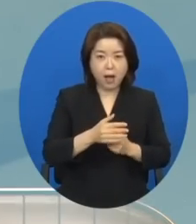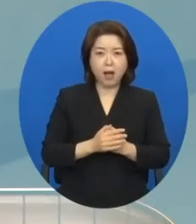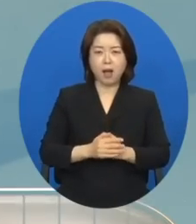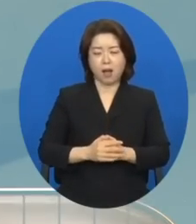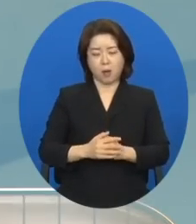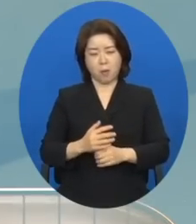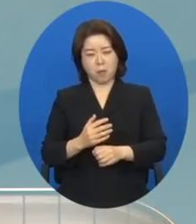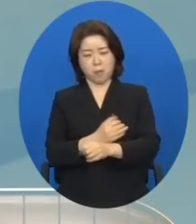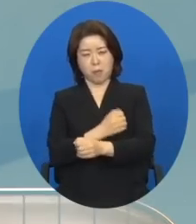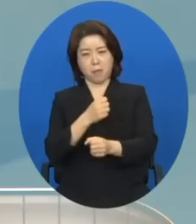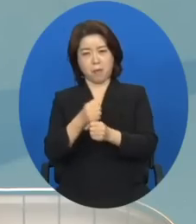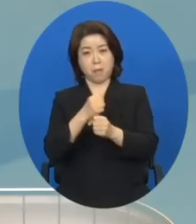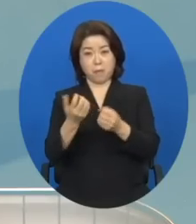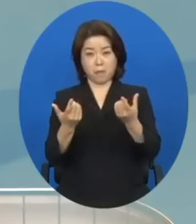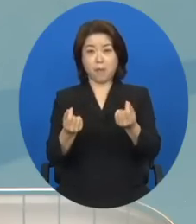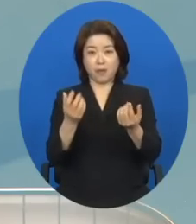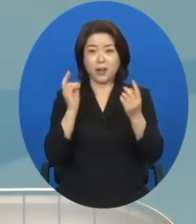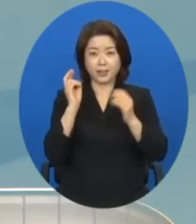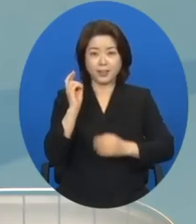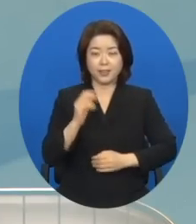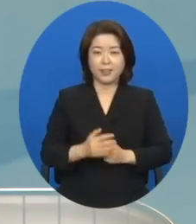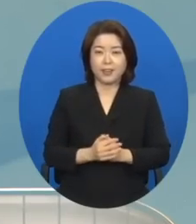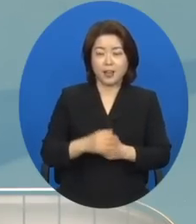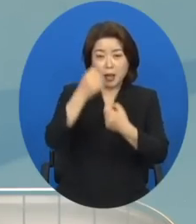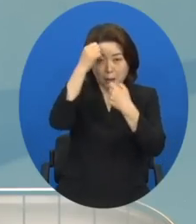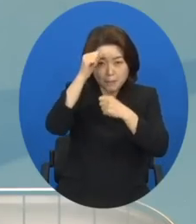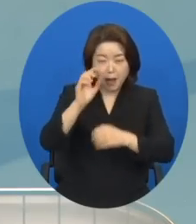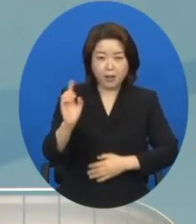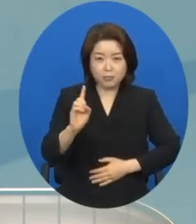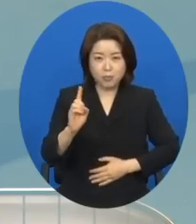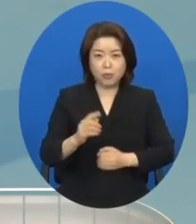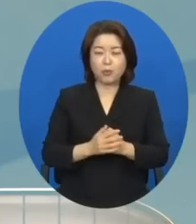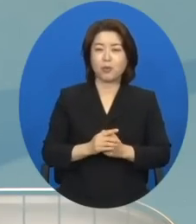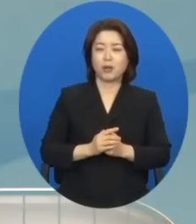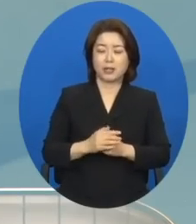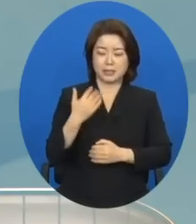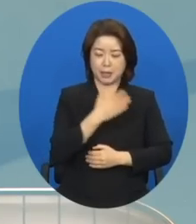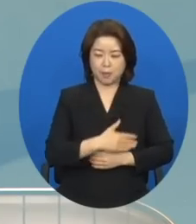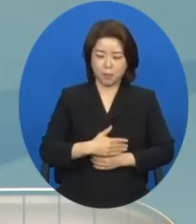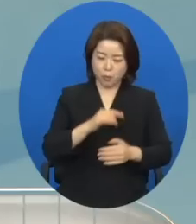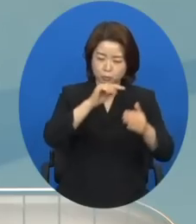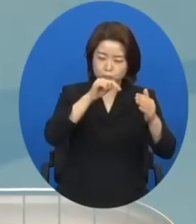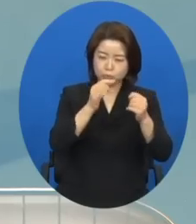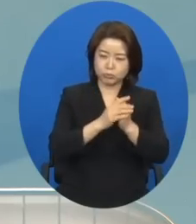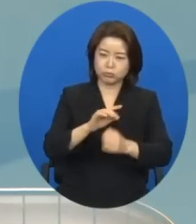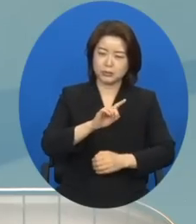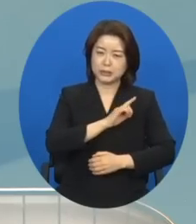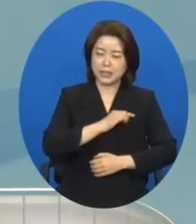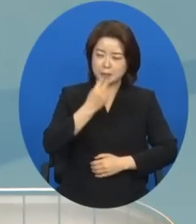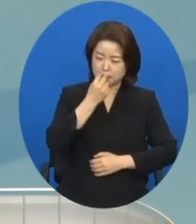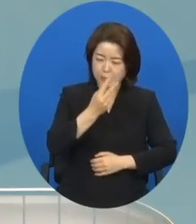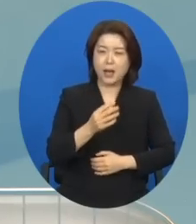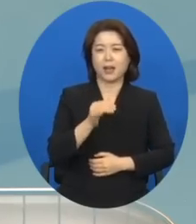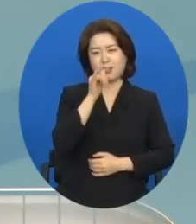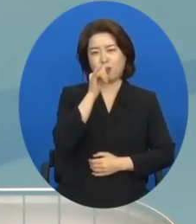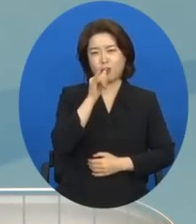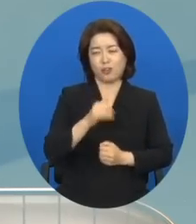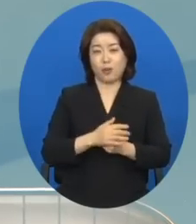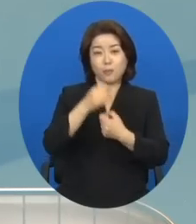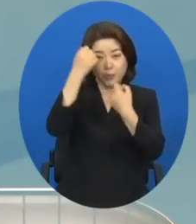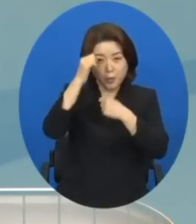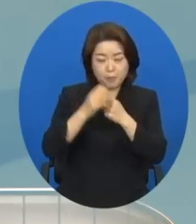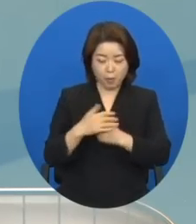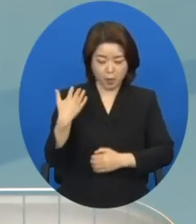굉장히 당황스러운 일이 아닐 수가 없습니다. 왜냐하면 이 발은 어떻게 보면 몸에서 가장 냄새나는 부분일 수 있기 때문에 그렇죠. 발은